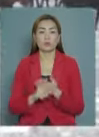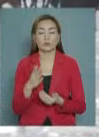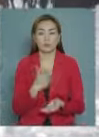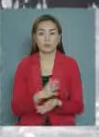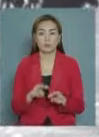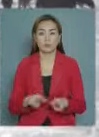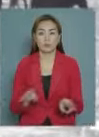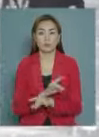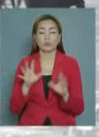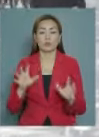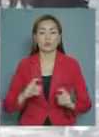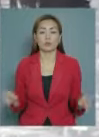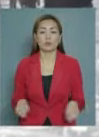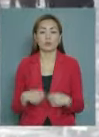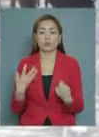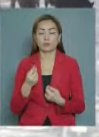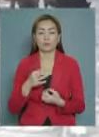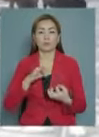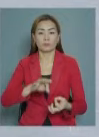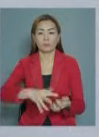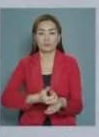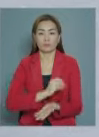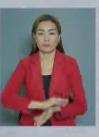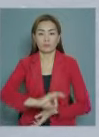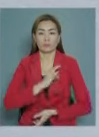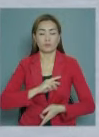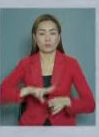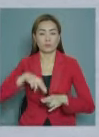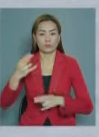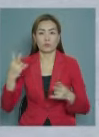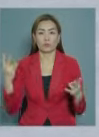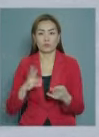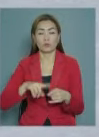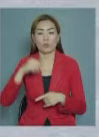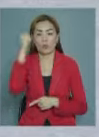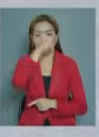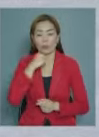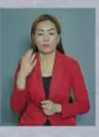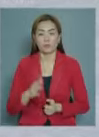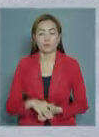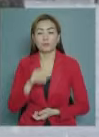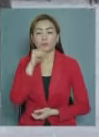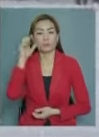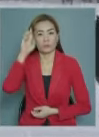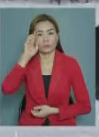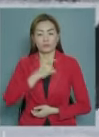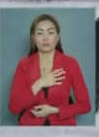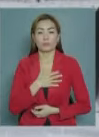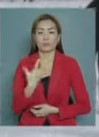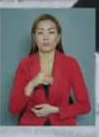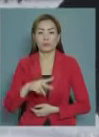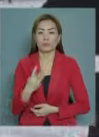деді министр. Заңсыз иеленген және иерілмей жатқан жерлерді қайтару келер жылда жалғасын табады. Өткен жылы мемлекет меншігіне